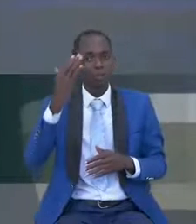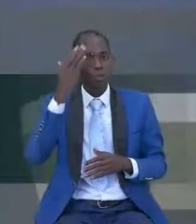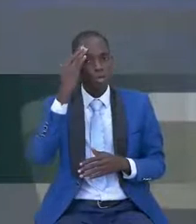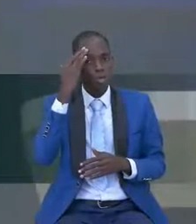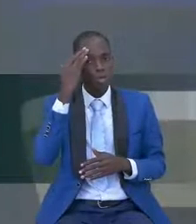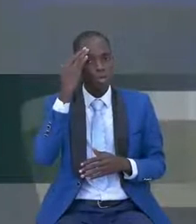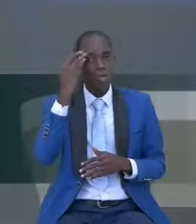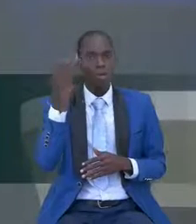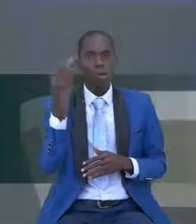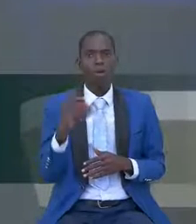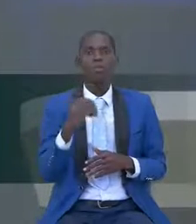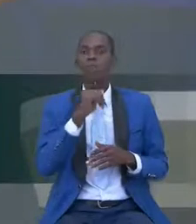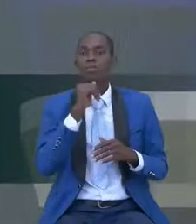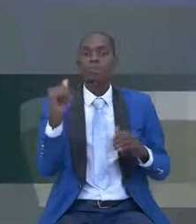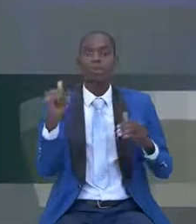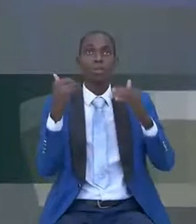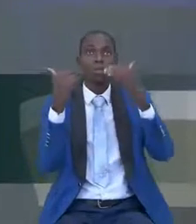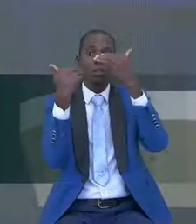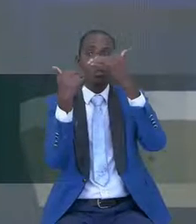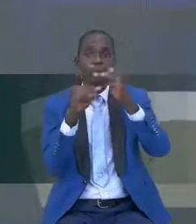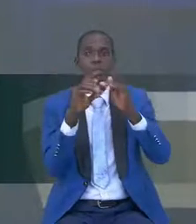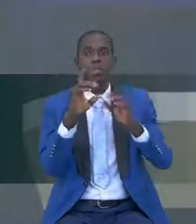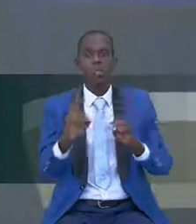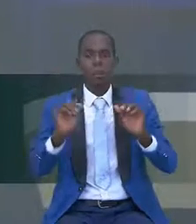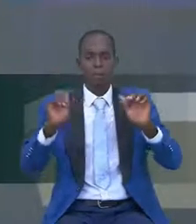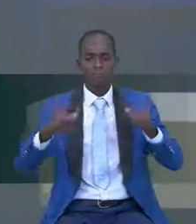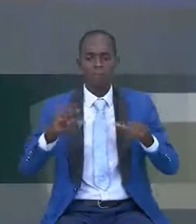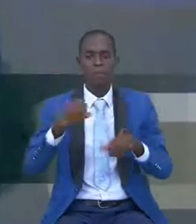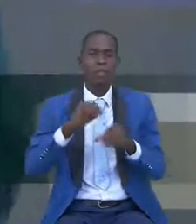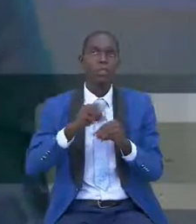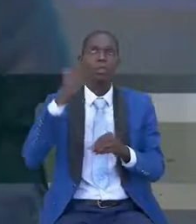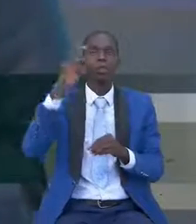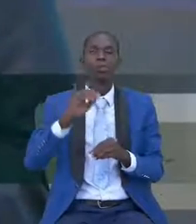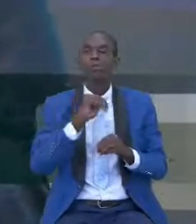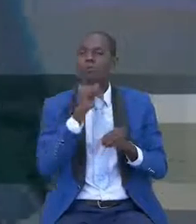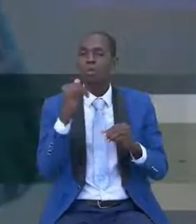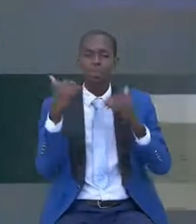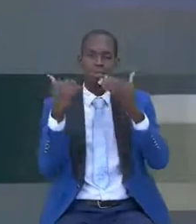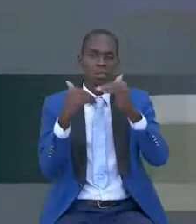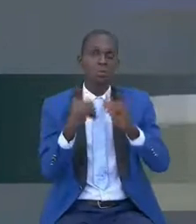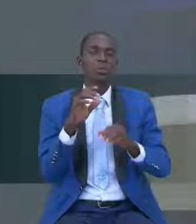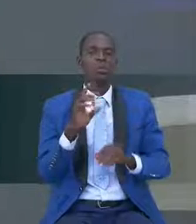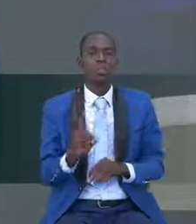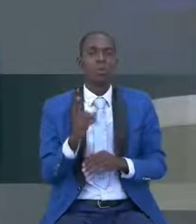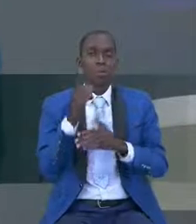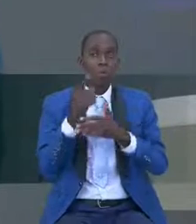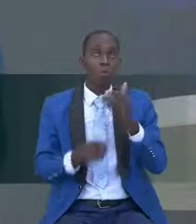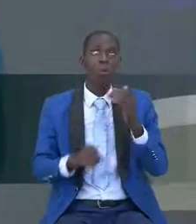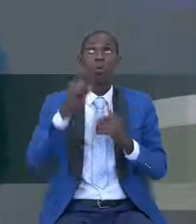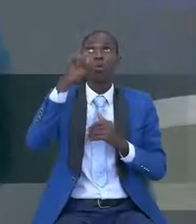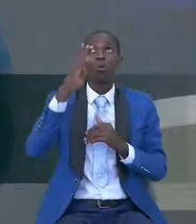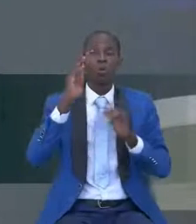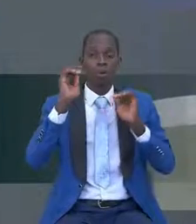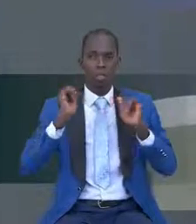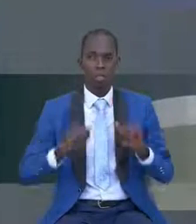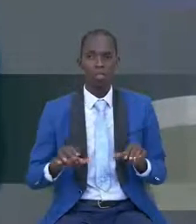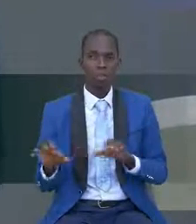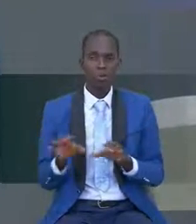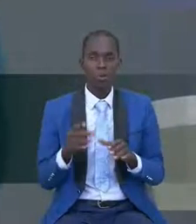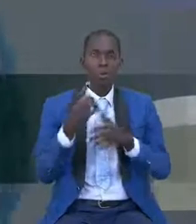possibilités illimitées en Dieu. Illimitées. ce que Dieu peut faire, ce